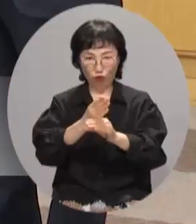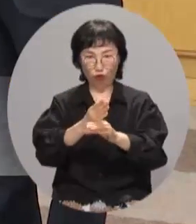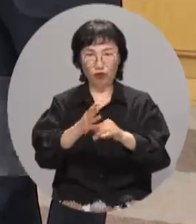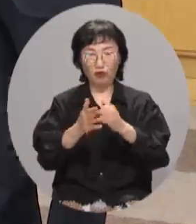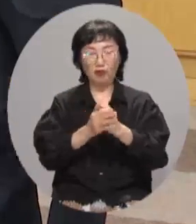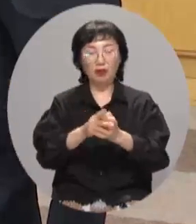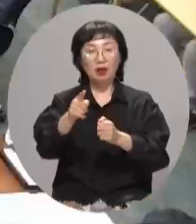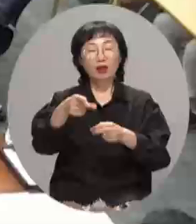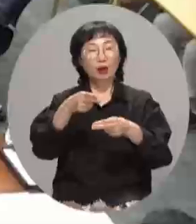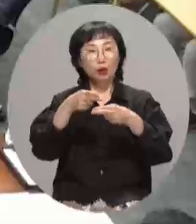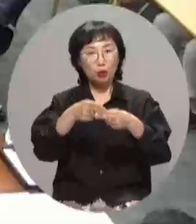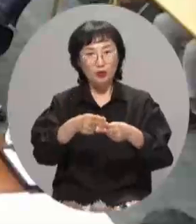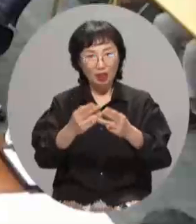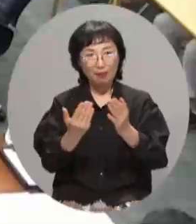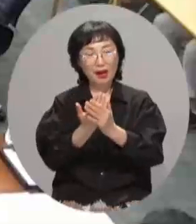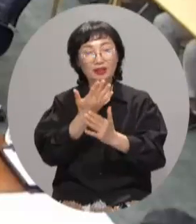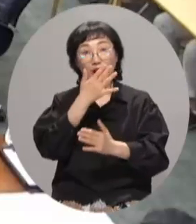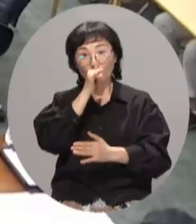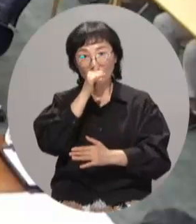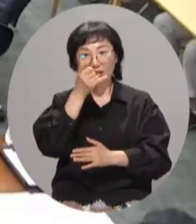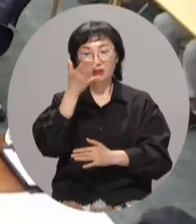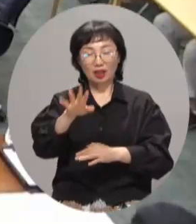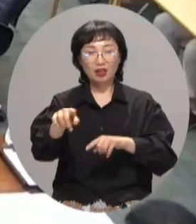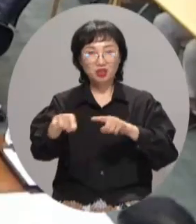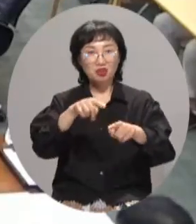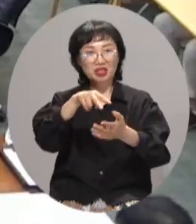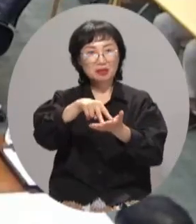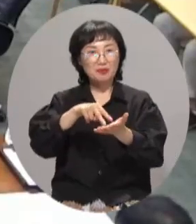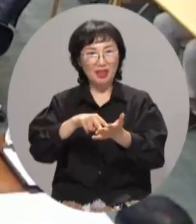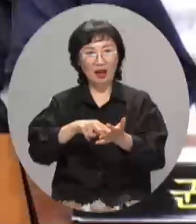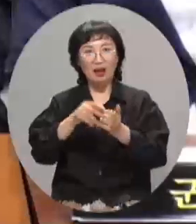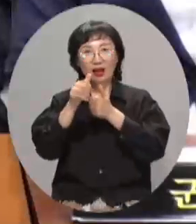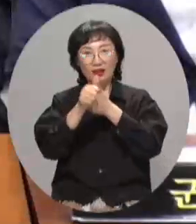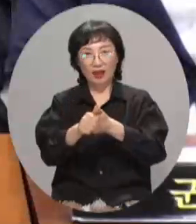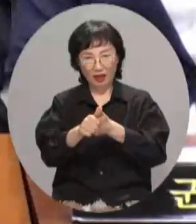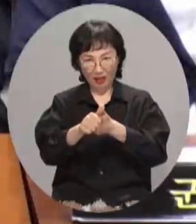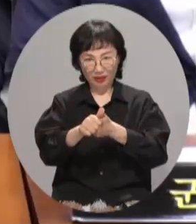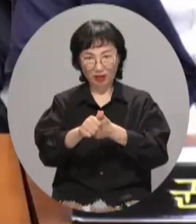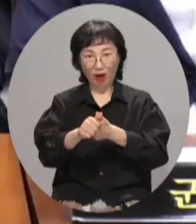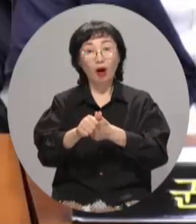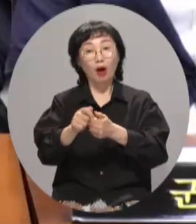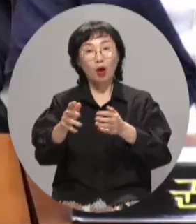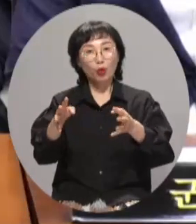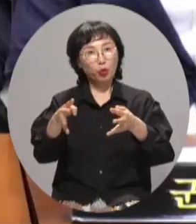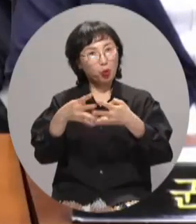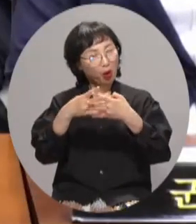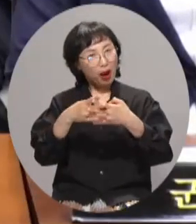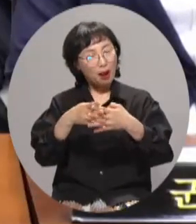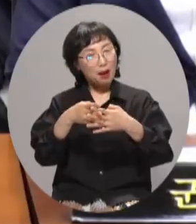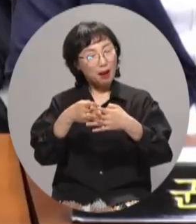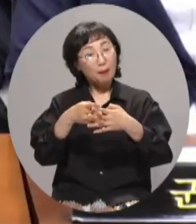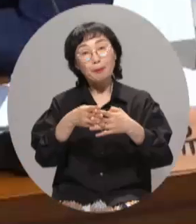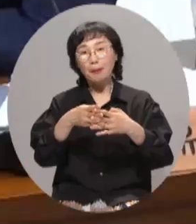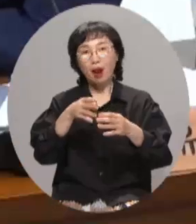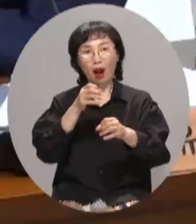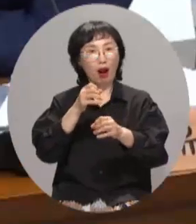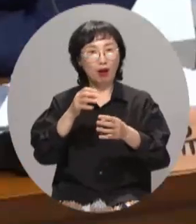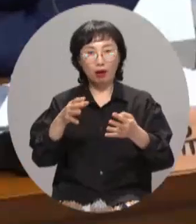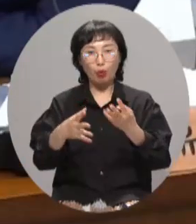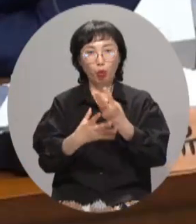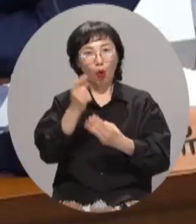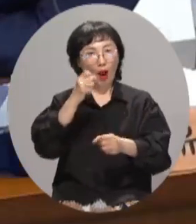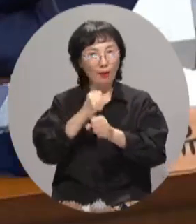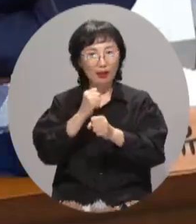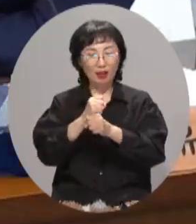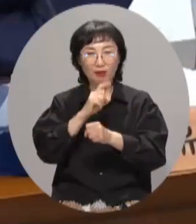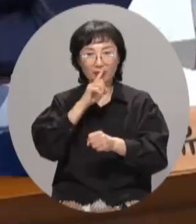독자적인 발전 가능성이 큰데도 정치적 논리 등에 따라 섣부른 통합이 추진되고 있다는 주장입니다.